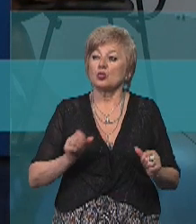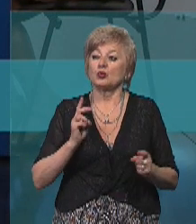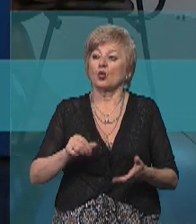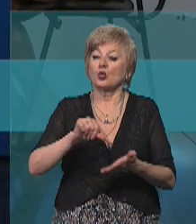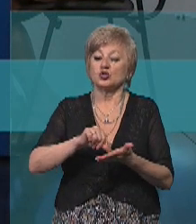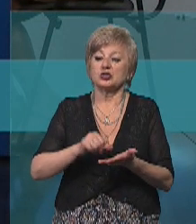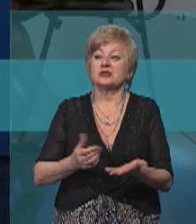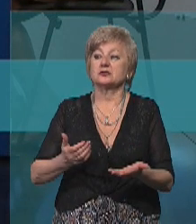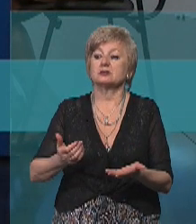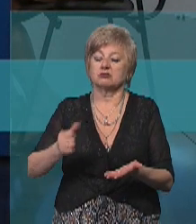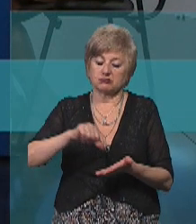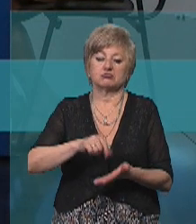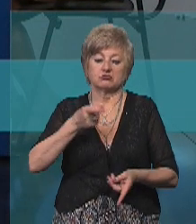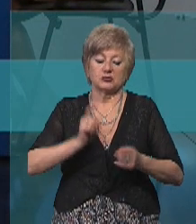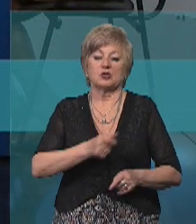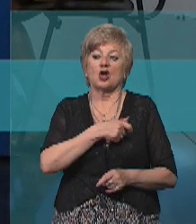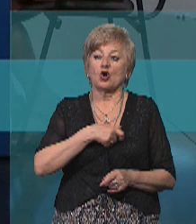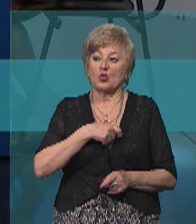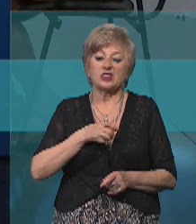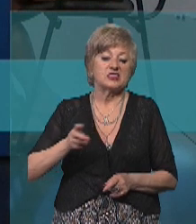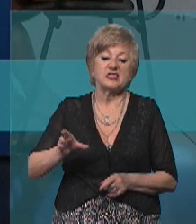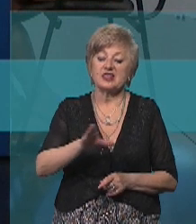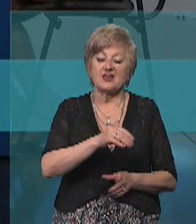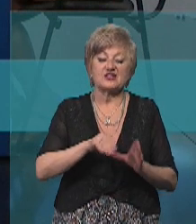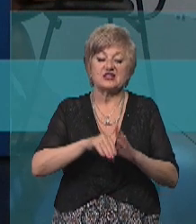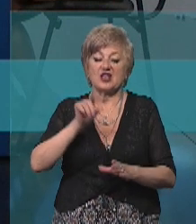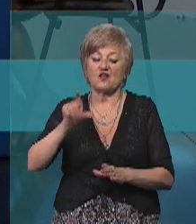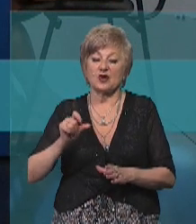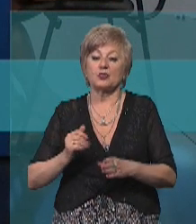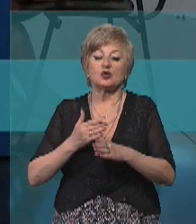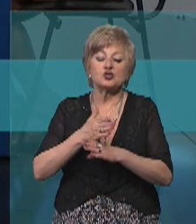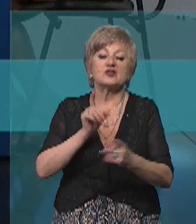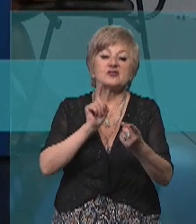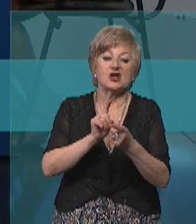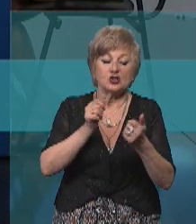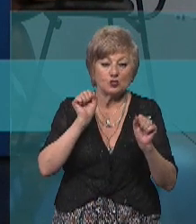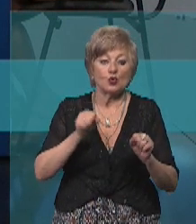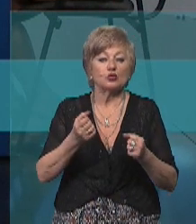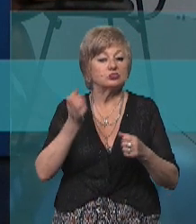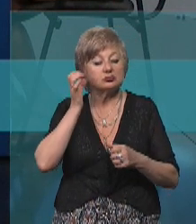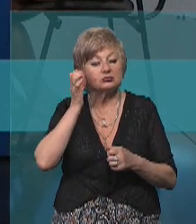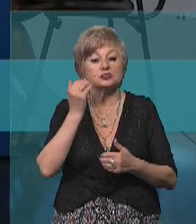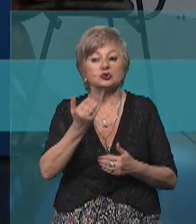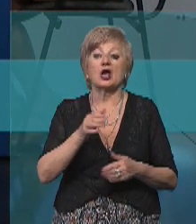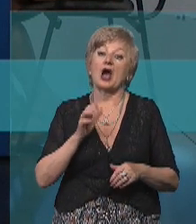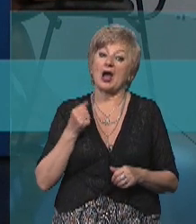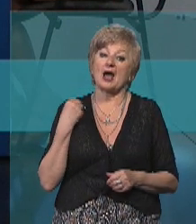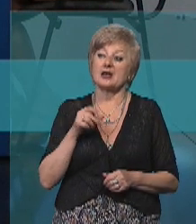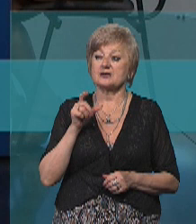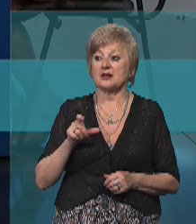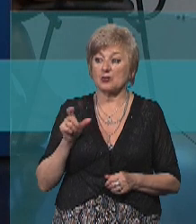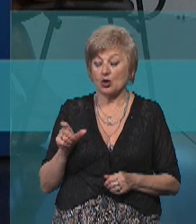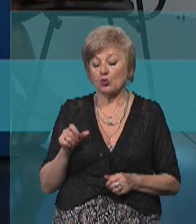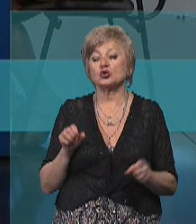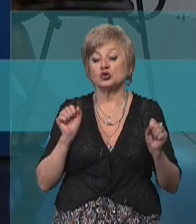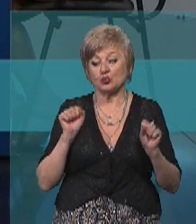участь безпосередні кандидати, тому що не всі виборці можуть потрапити до них на зустріч. Але я думаю, що запоріжці люди розумні,